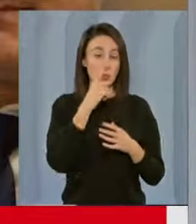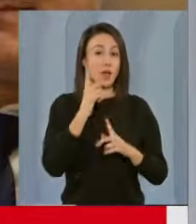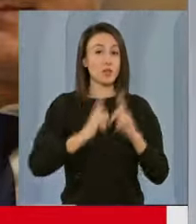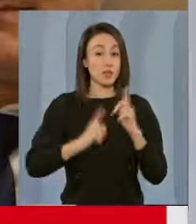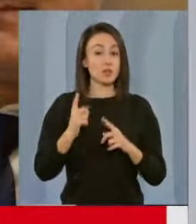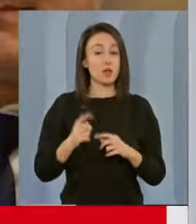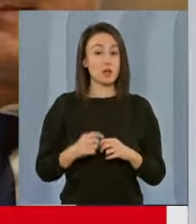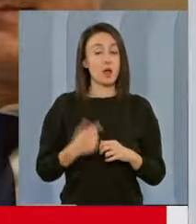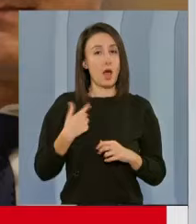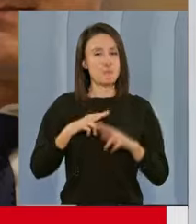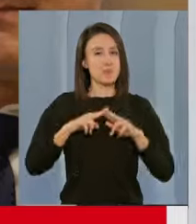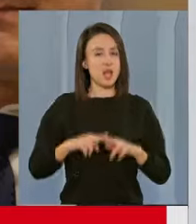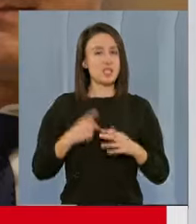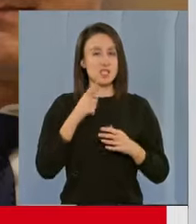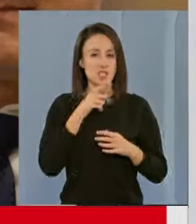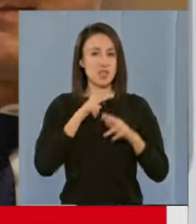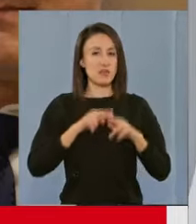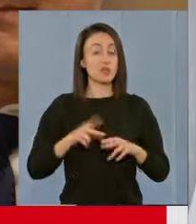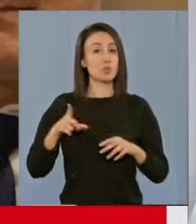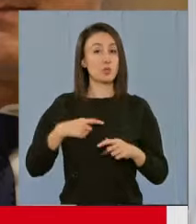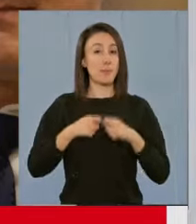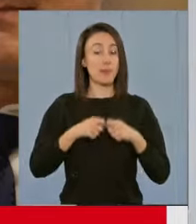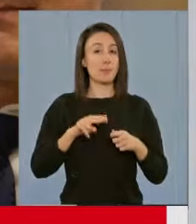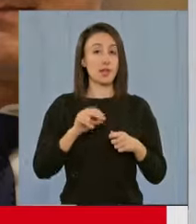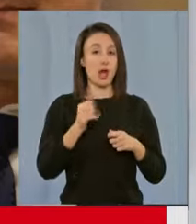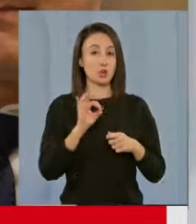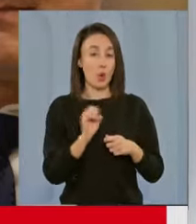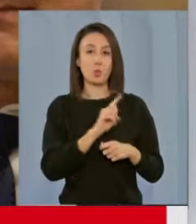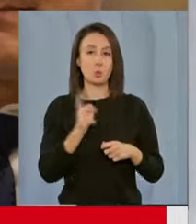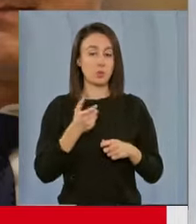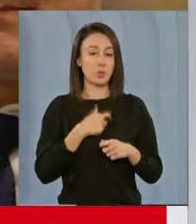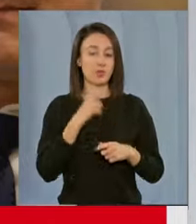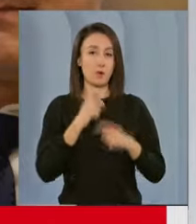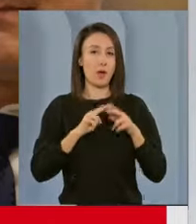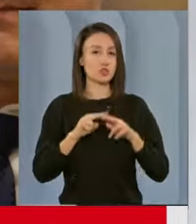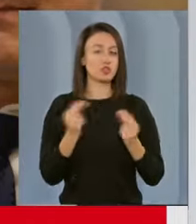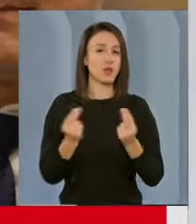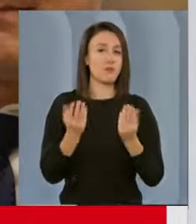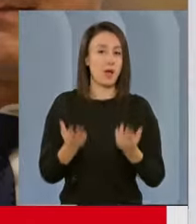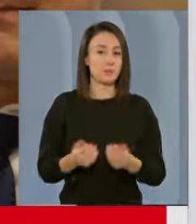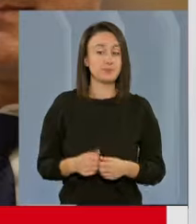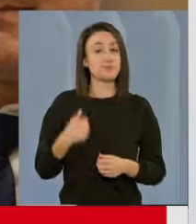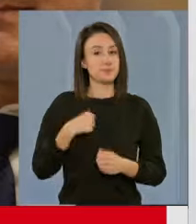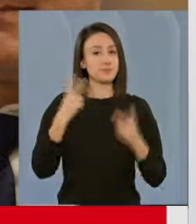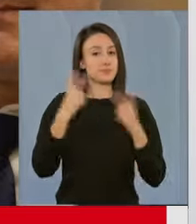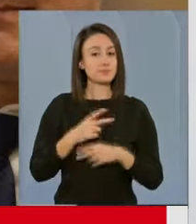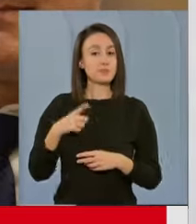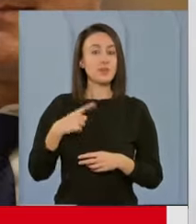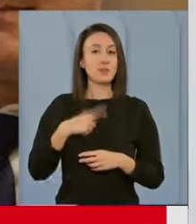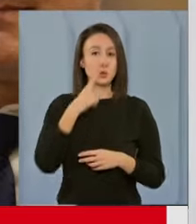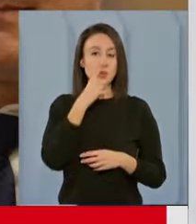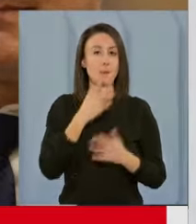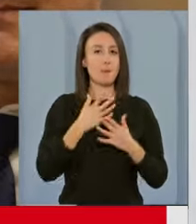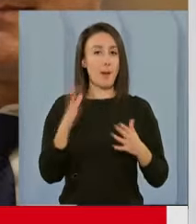deși am mari rezerve aici, având în vedere că suntem membri NATO și nu poate fi vorba de așa ceva. Eu înțeleg, o fi Rusia,